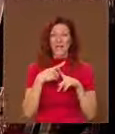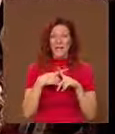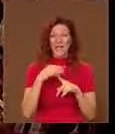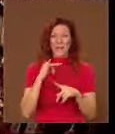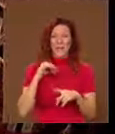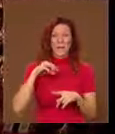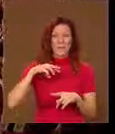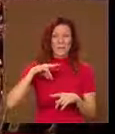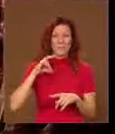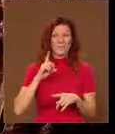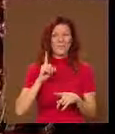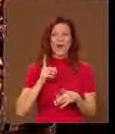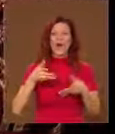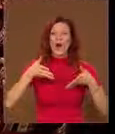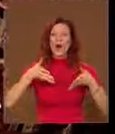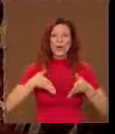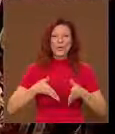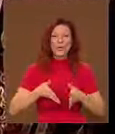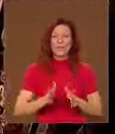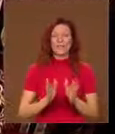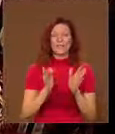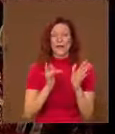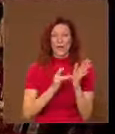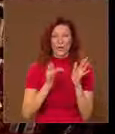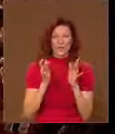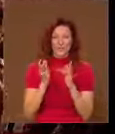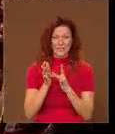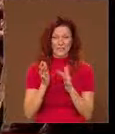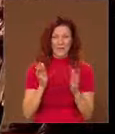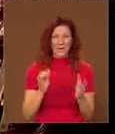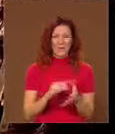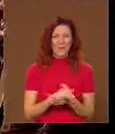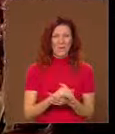Чуваме отново рождественските химни.